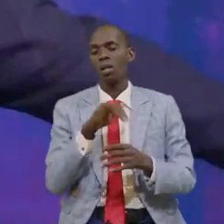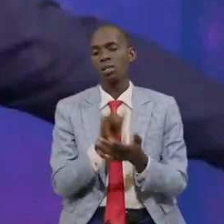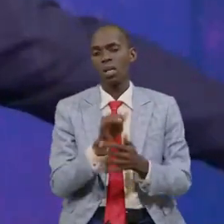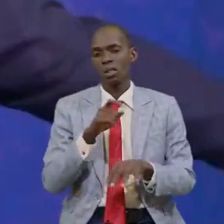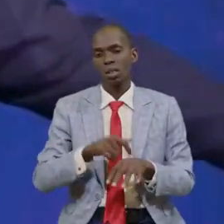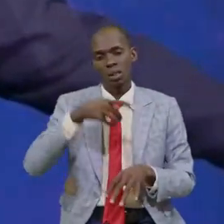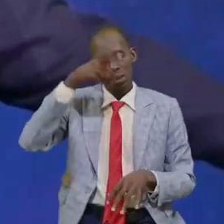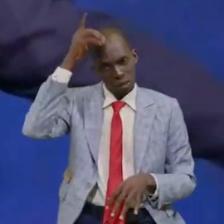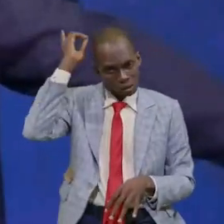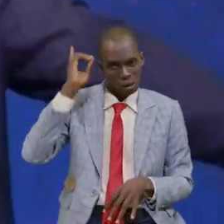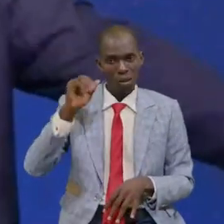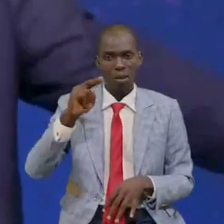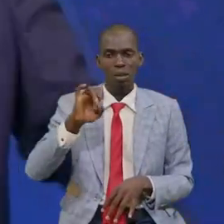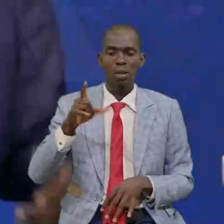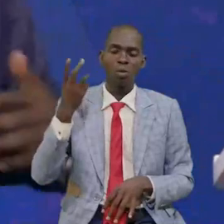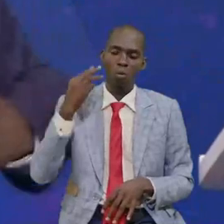qu'ils n'avaient pas faim,